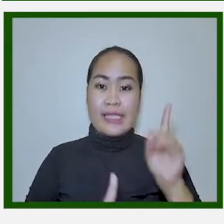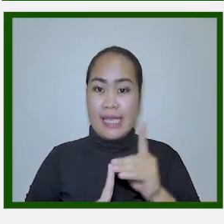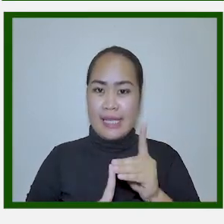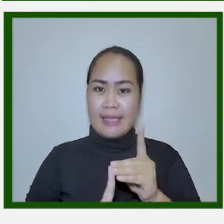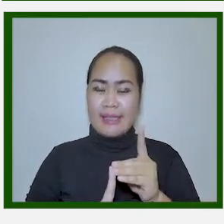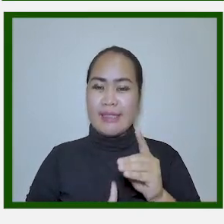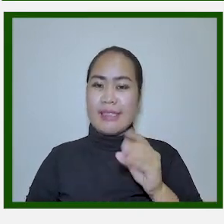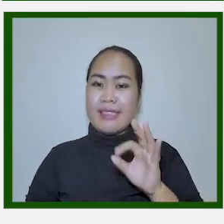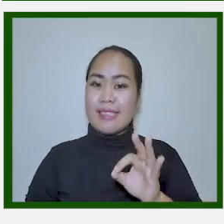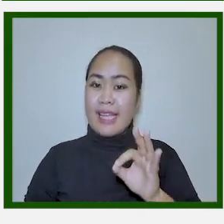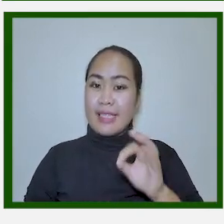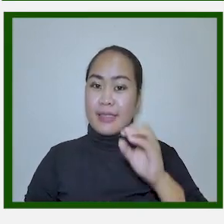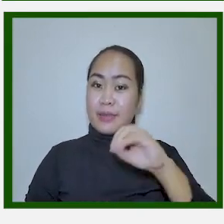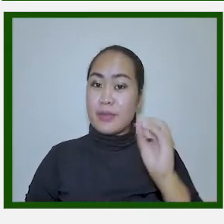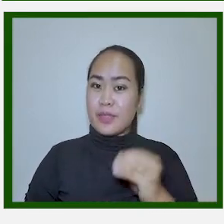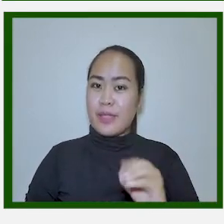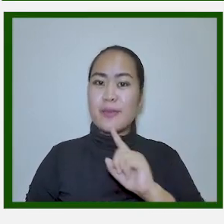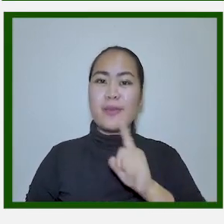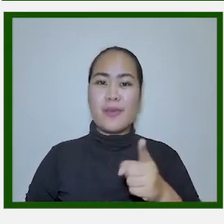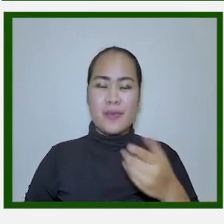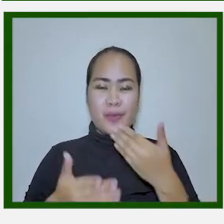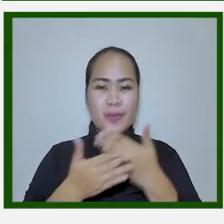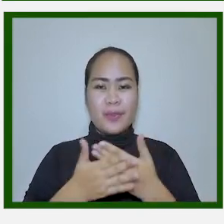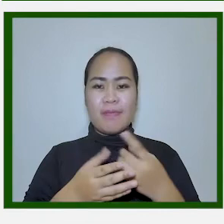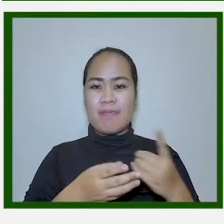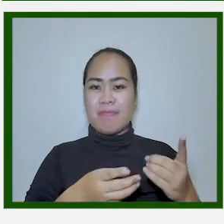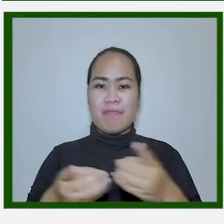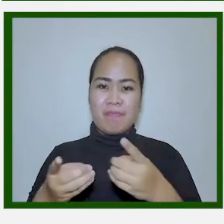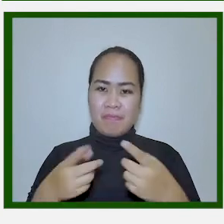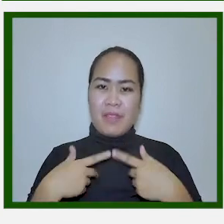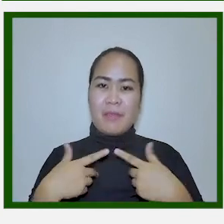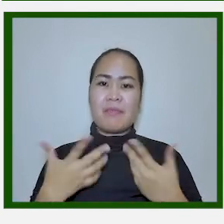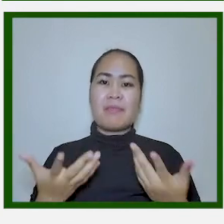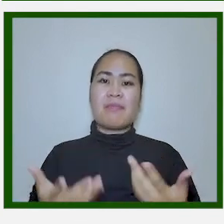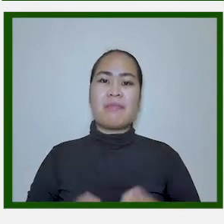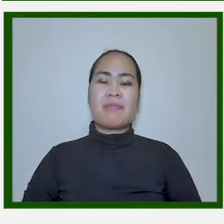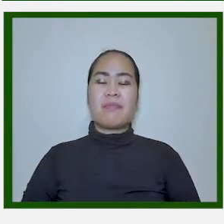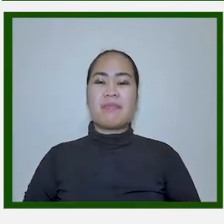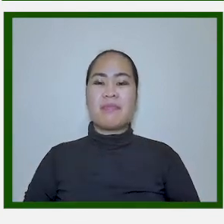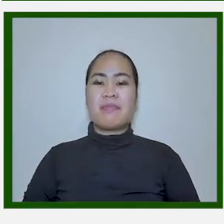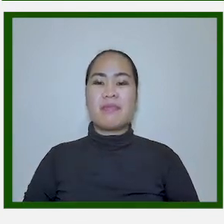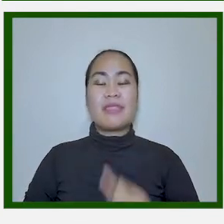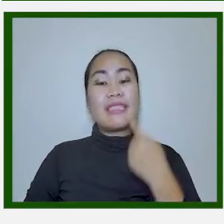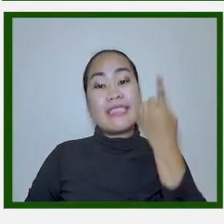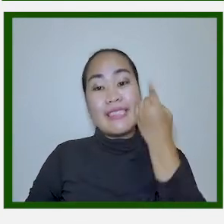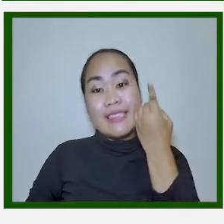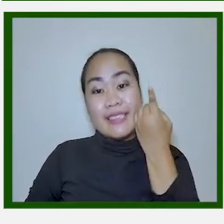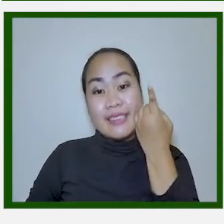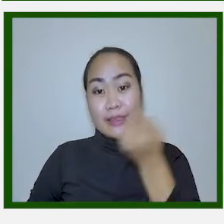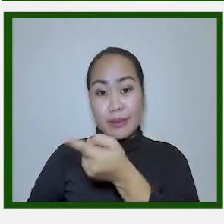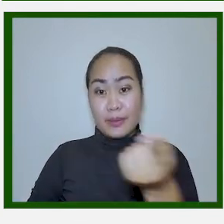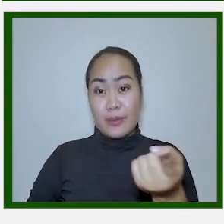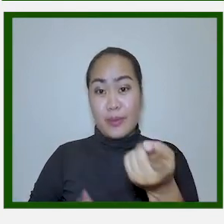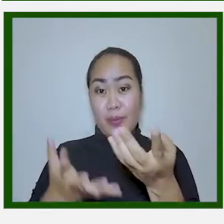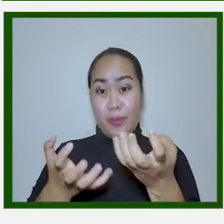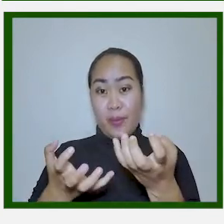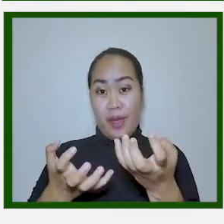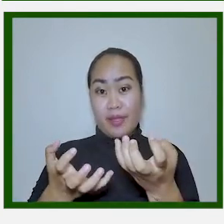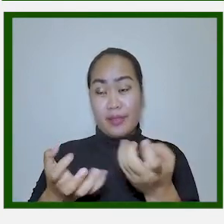no? So sabi ko nga kanina, yung mga gustong pumunta sa barangay hall, pwede nang kunin. Gayon din, no, yung ating mga kabarangay